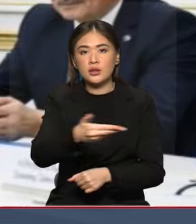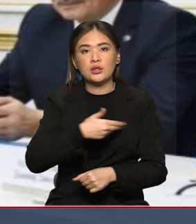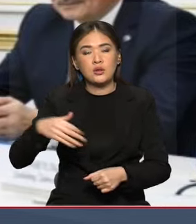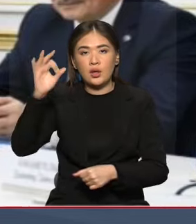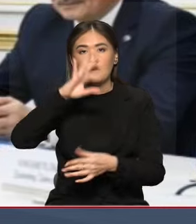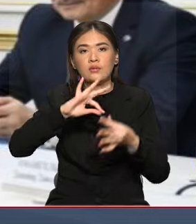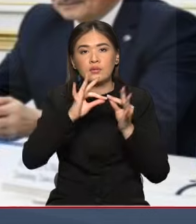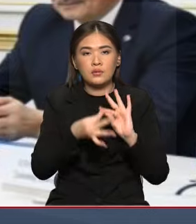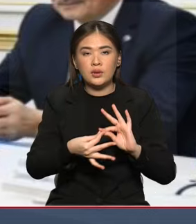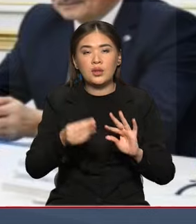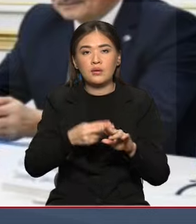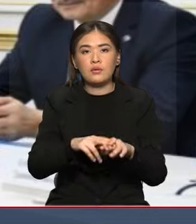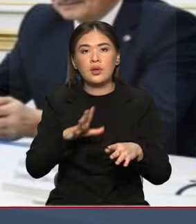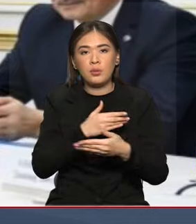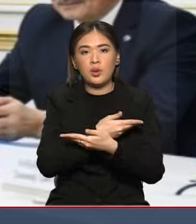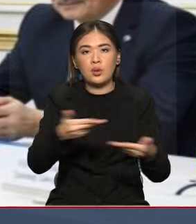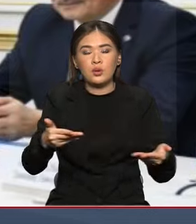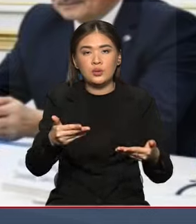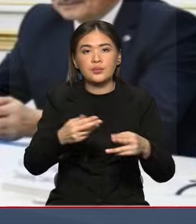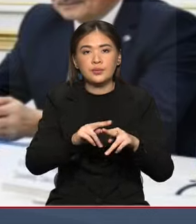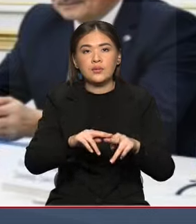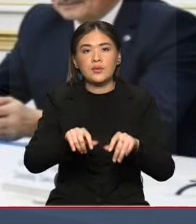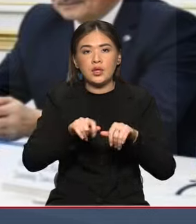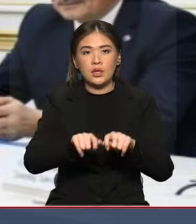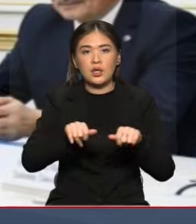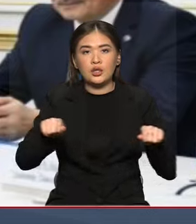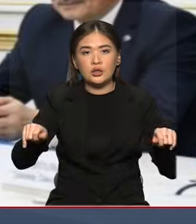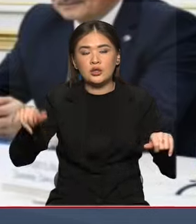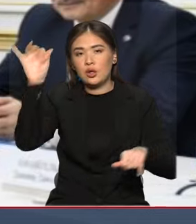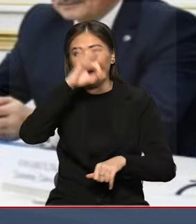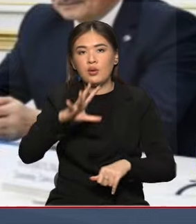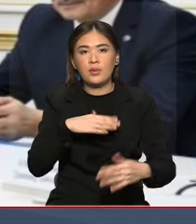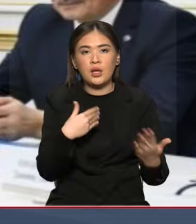внешнеполитического ведомства выразил уверенность и в расширении союзнических отношений.